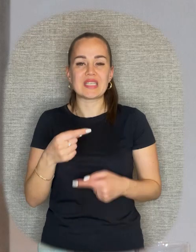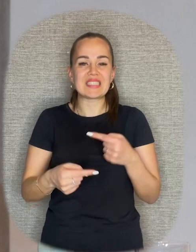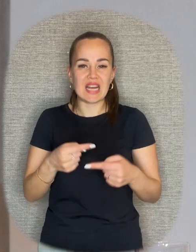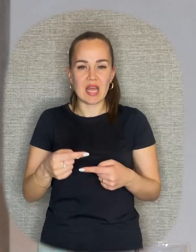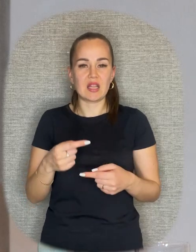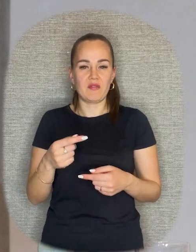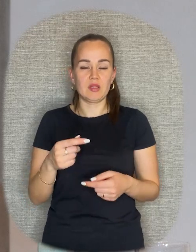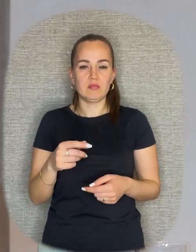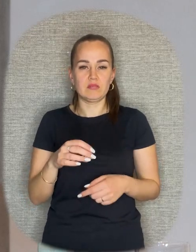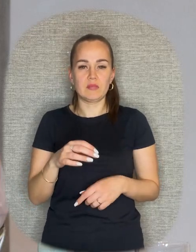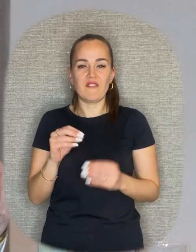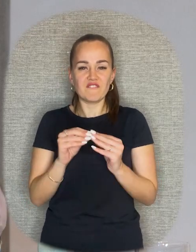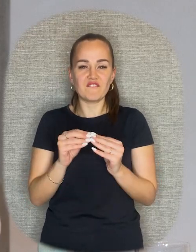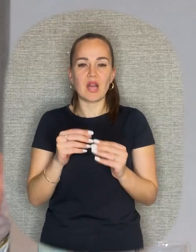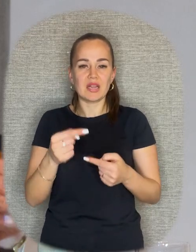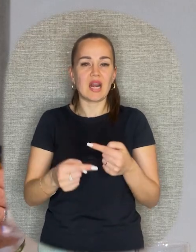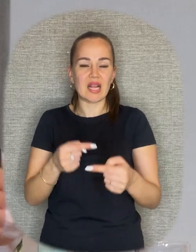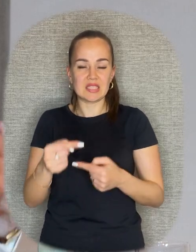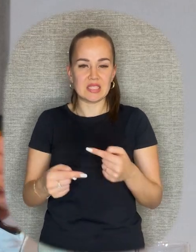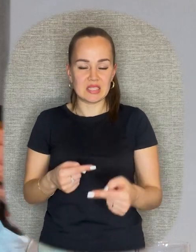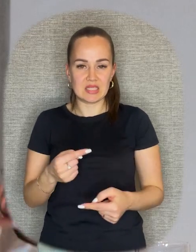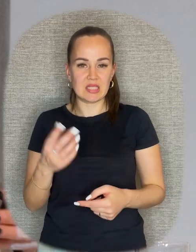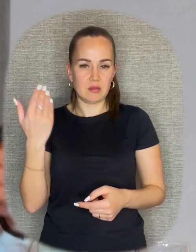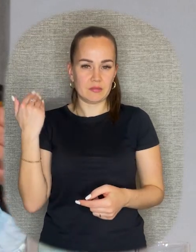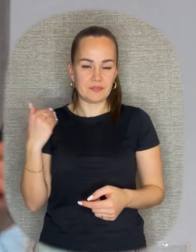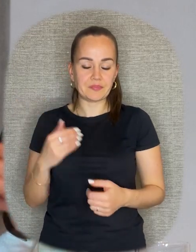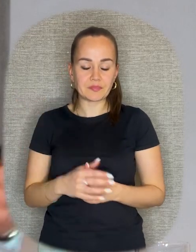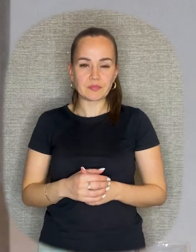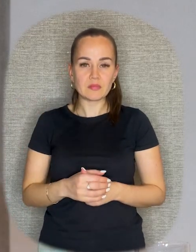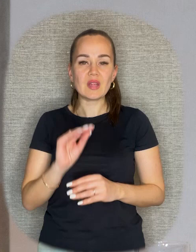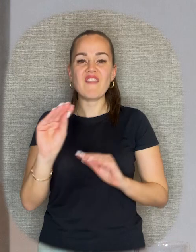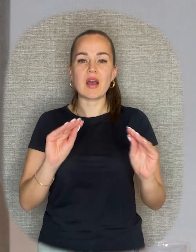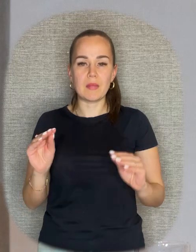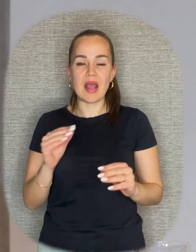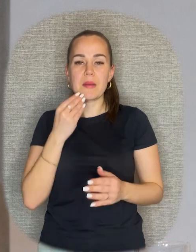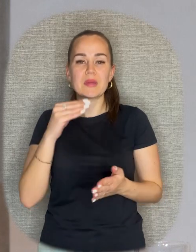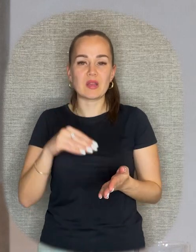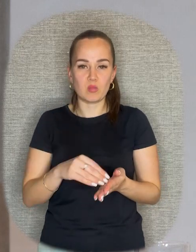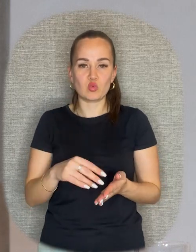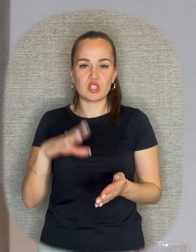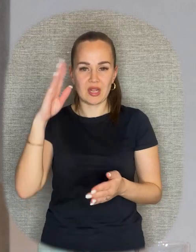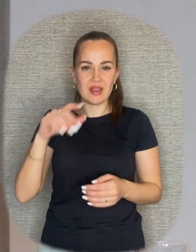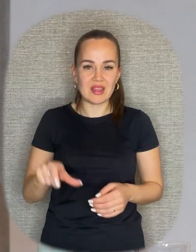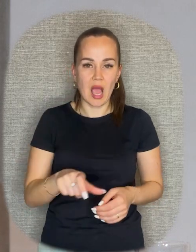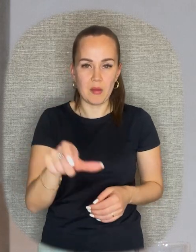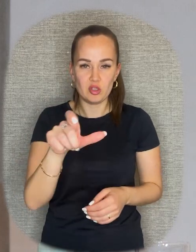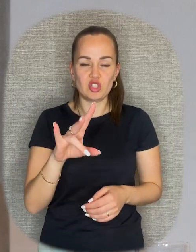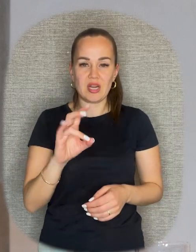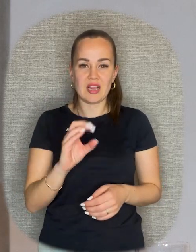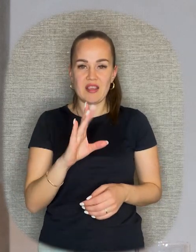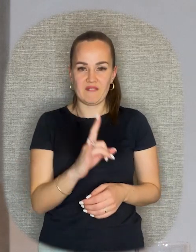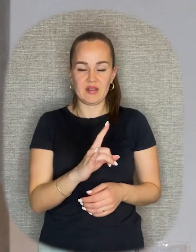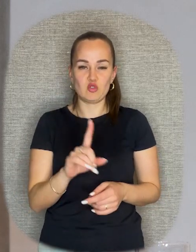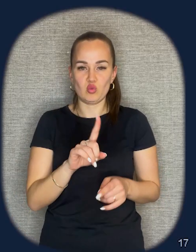важным следовать Петербургской традиции оформления архитектурного градостроительного оформления Петербургских Набережных прежде всего